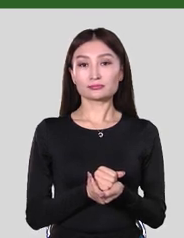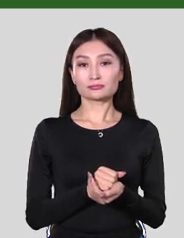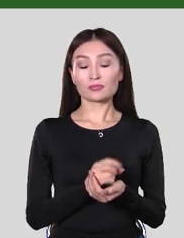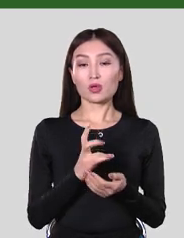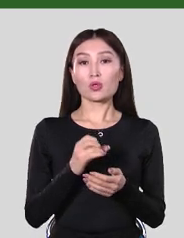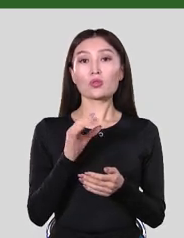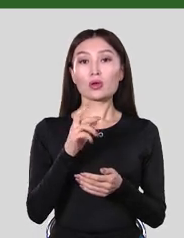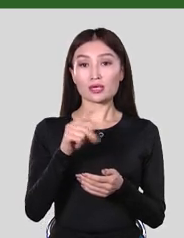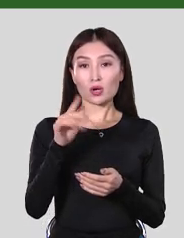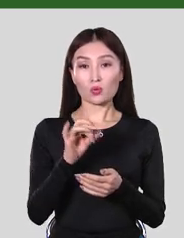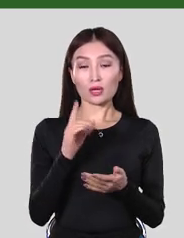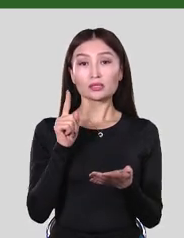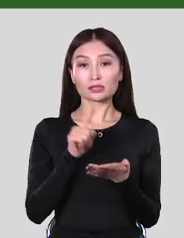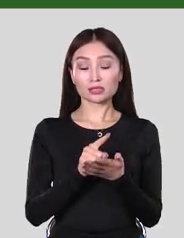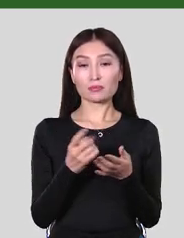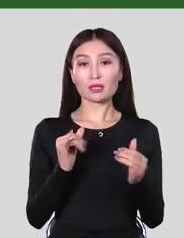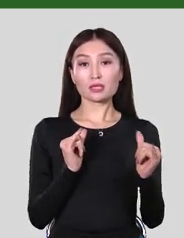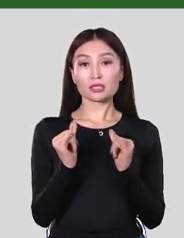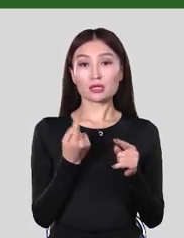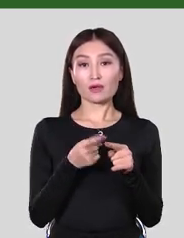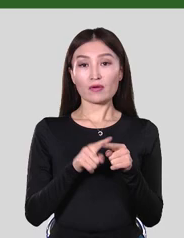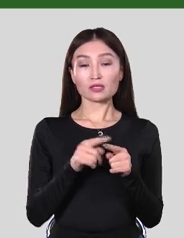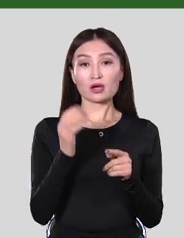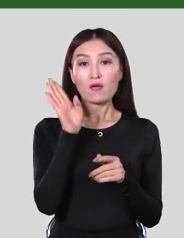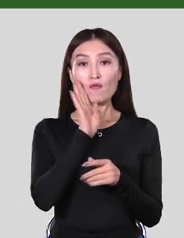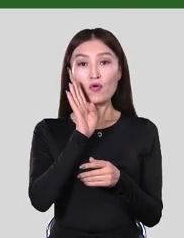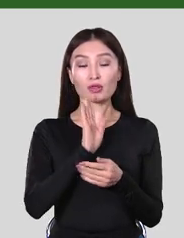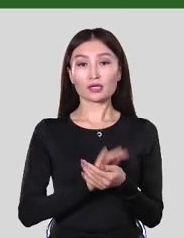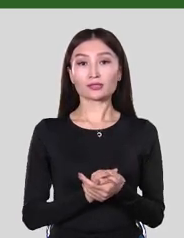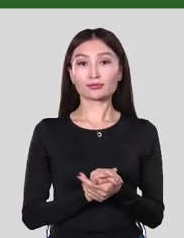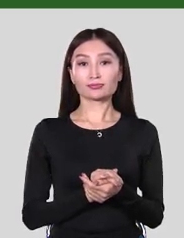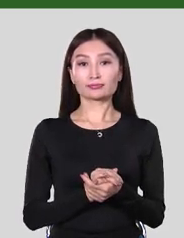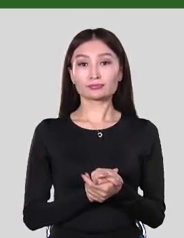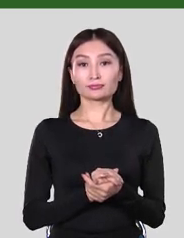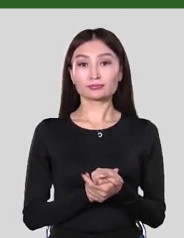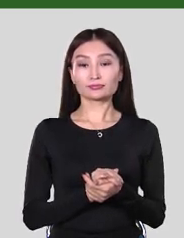Но даже ягуару надо быть осторожным в этих мутных водах.